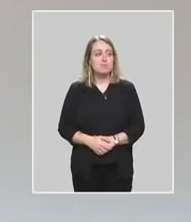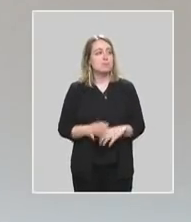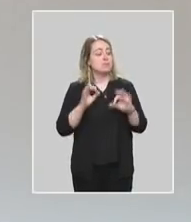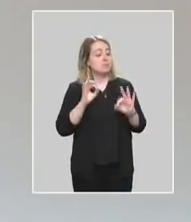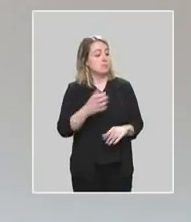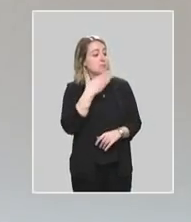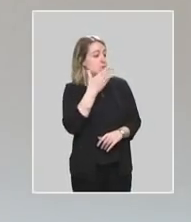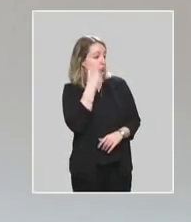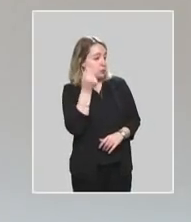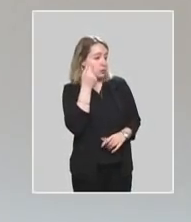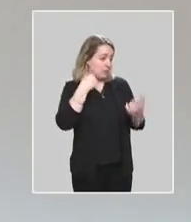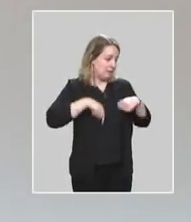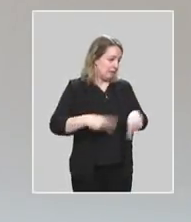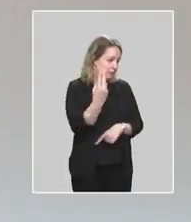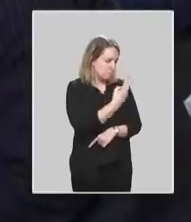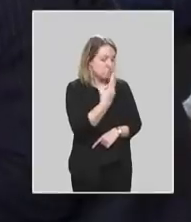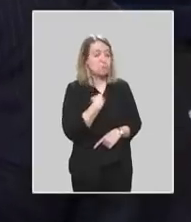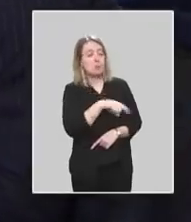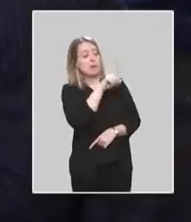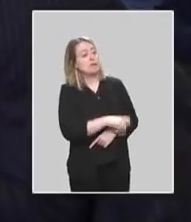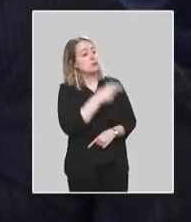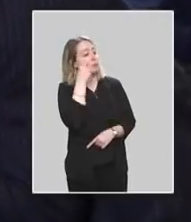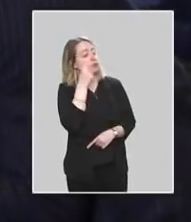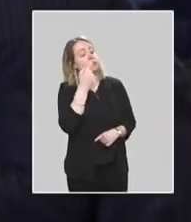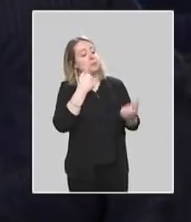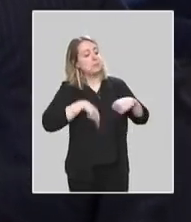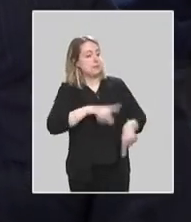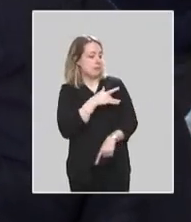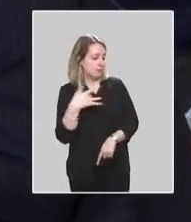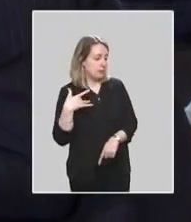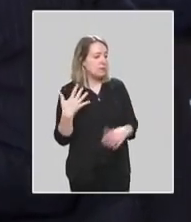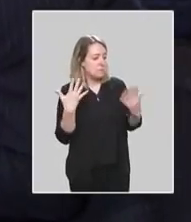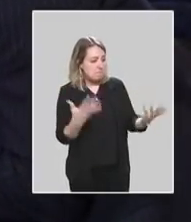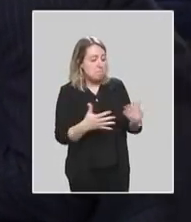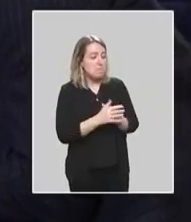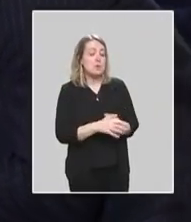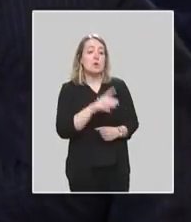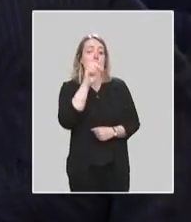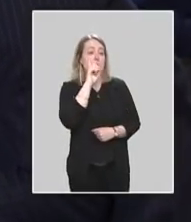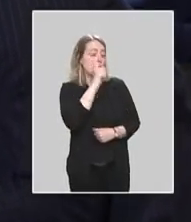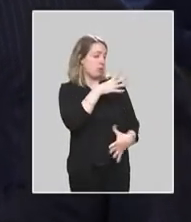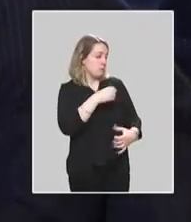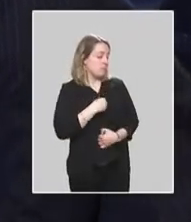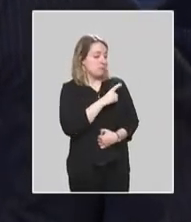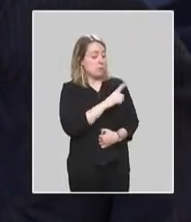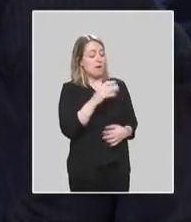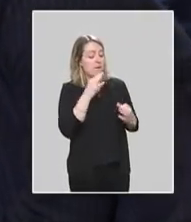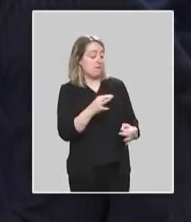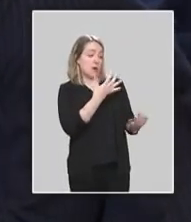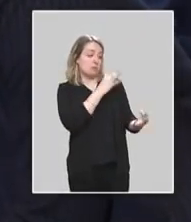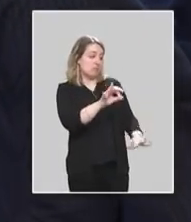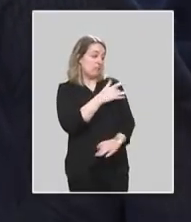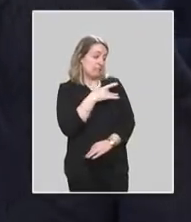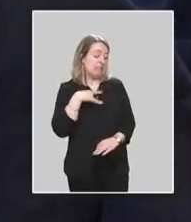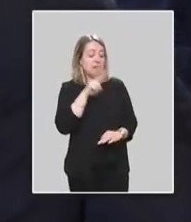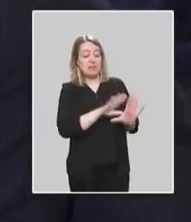Bonjour, Monsieur le Ministre. Ma question s'adresse à Olivier Véran. Pourquoi ne pas assumer que ce pass sanitaire est un pass vaccinal qui ne dit pas son